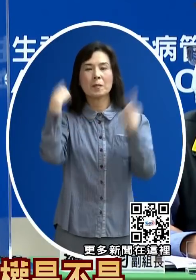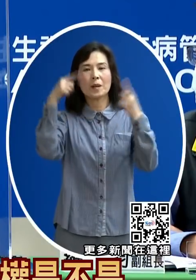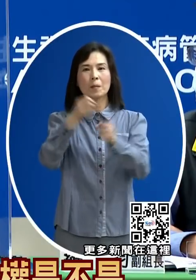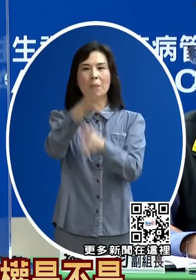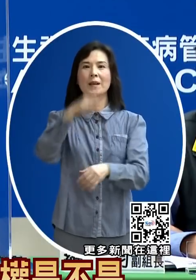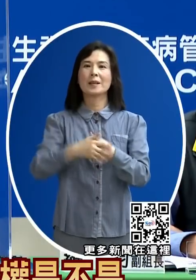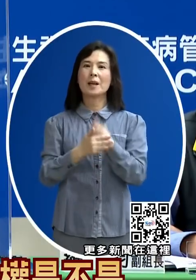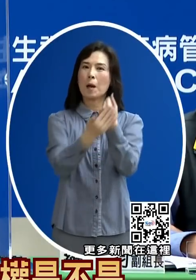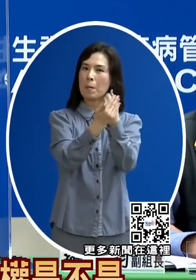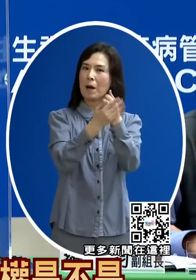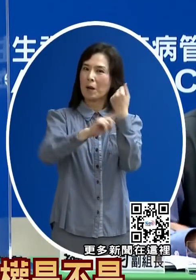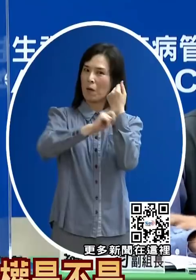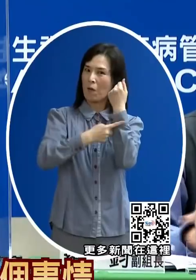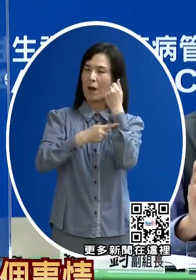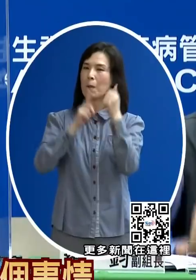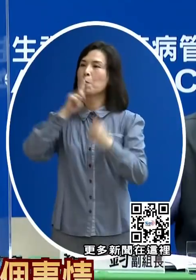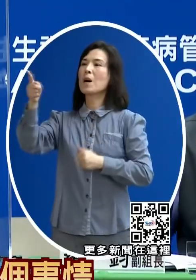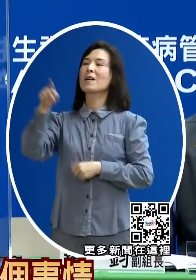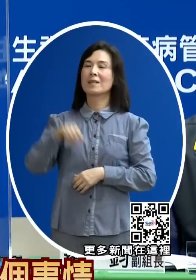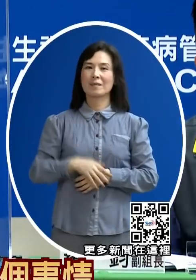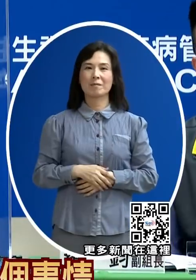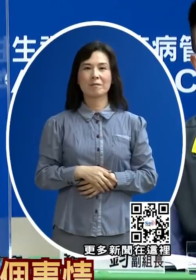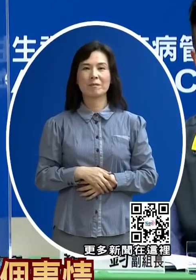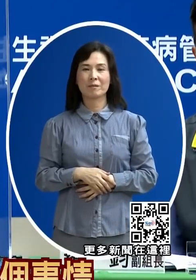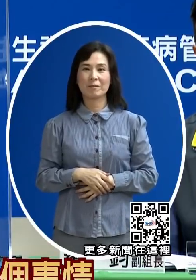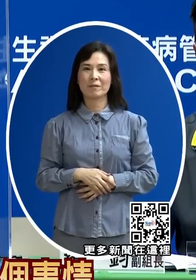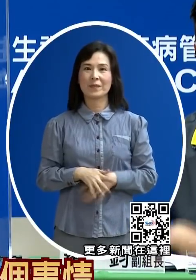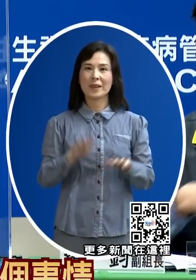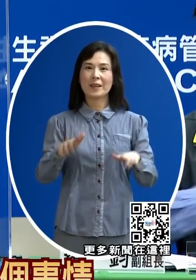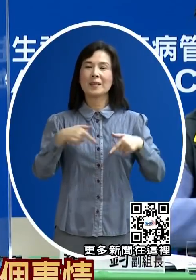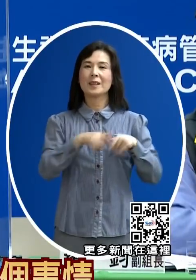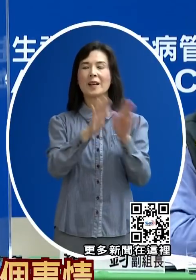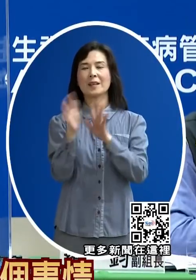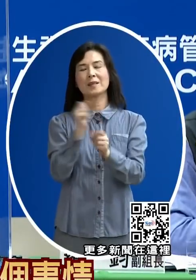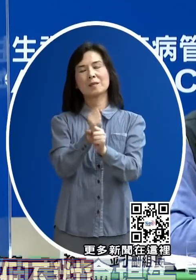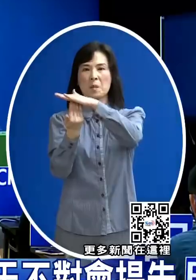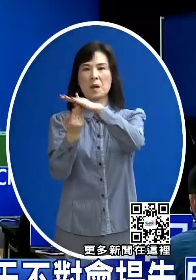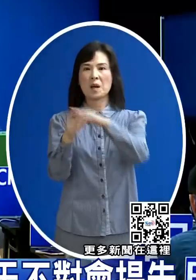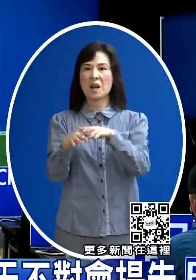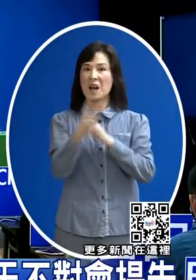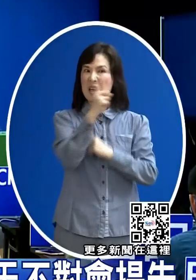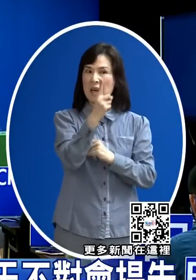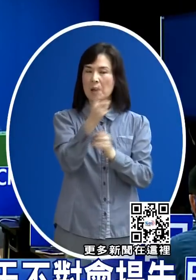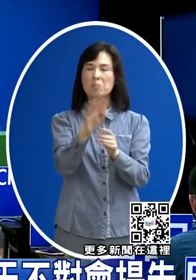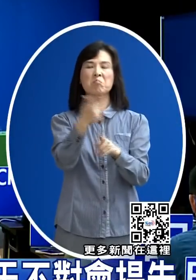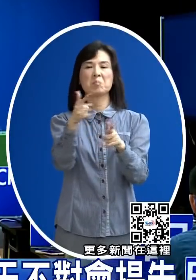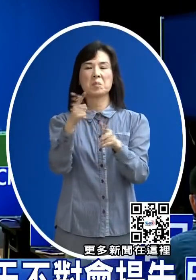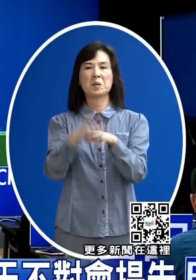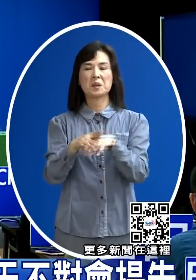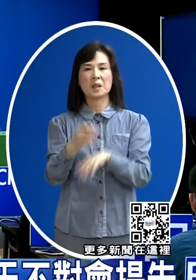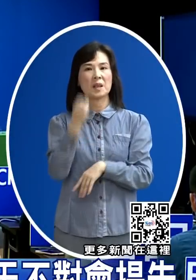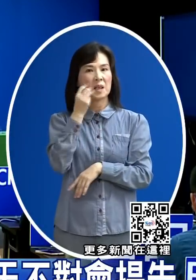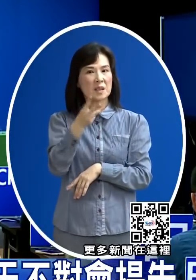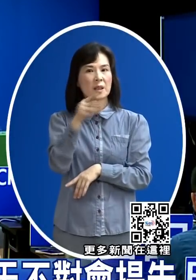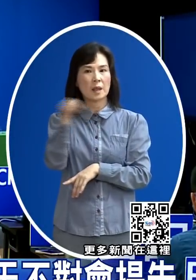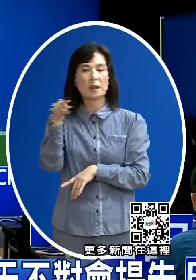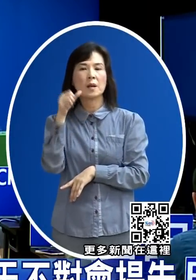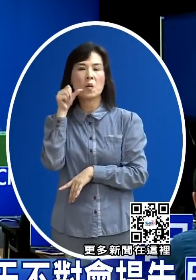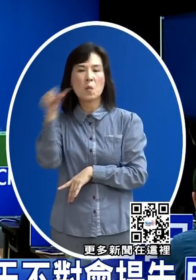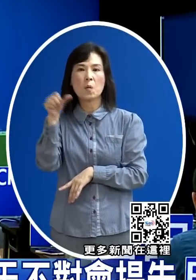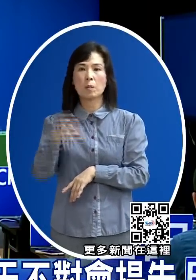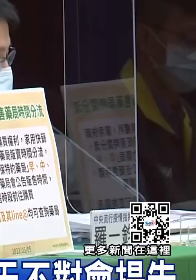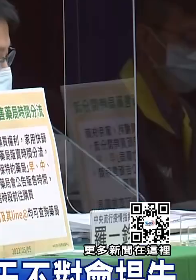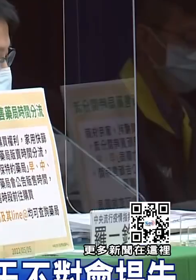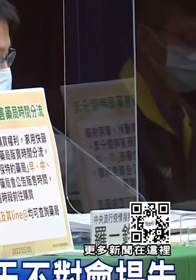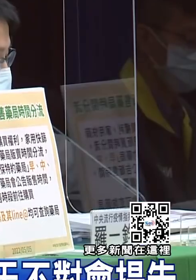法律追诉权，是吧？但我到现在没有心情做这个事情了哈。 每天几万例确诊数，陈时中说真的没